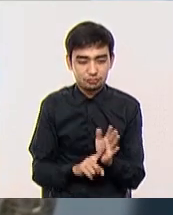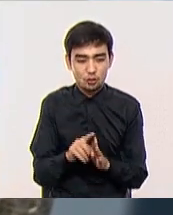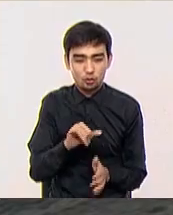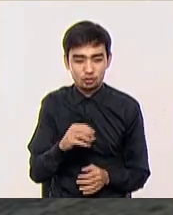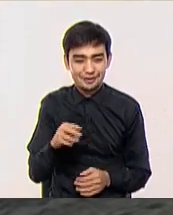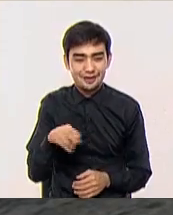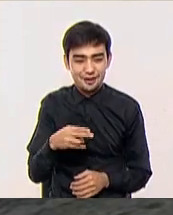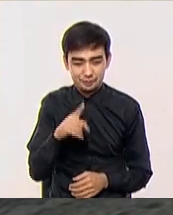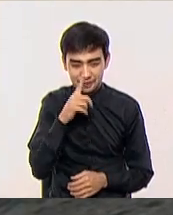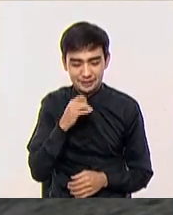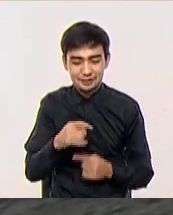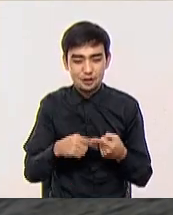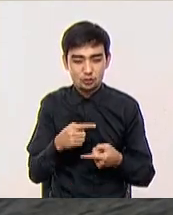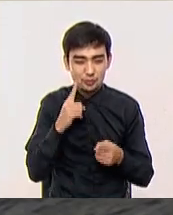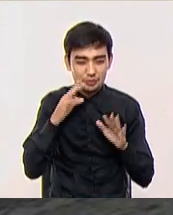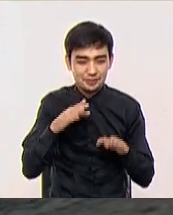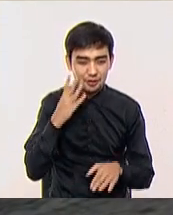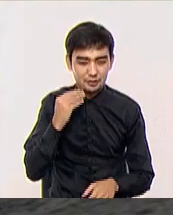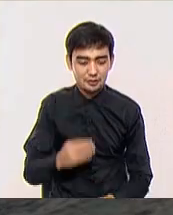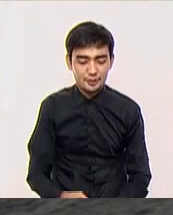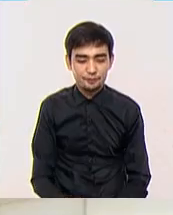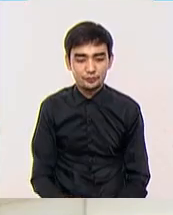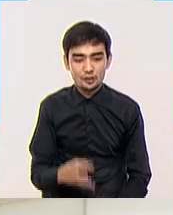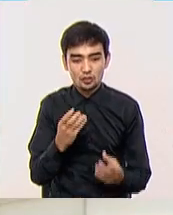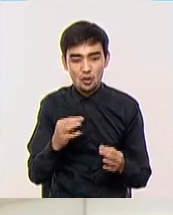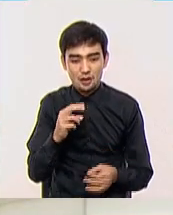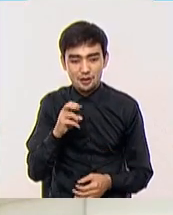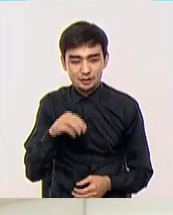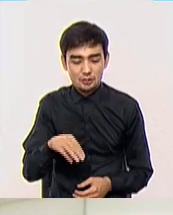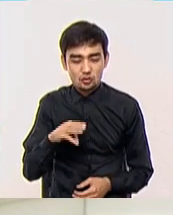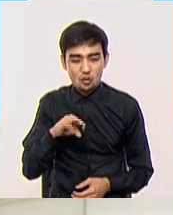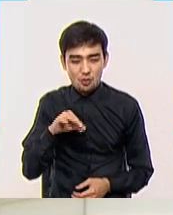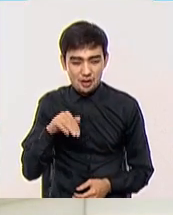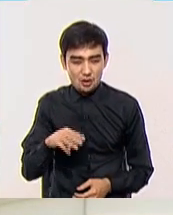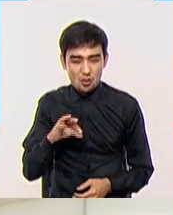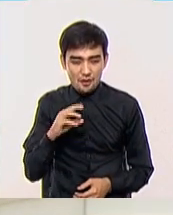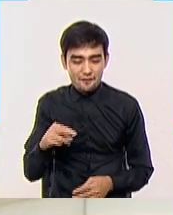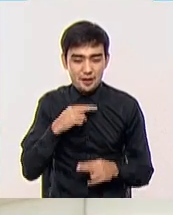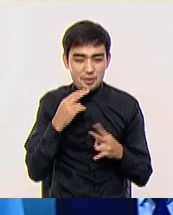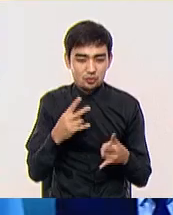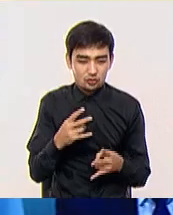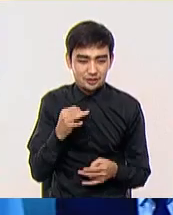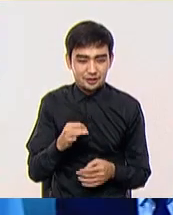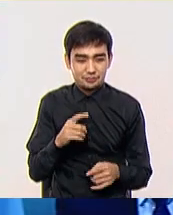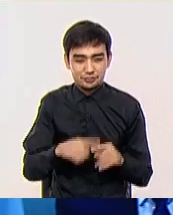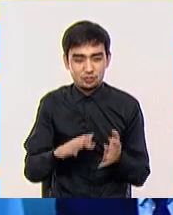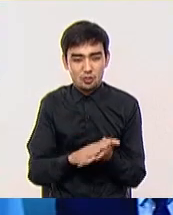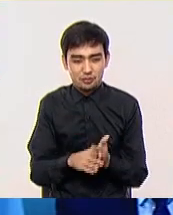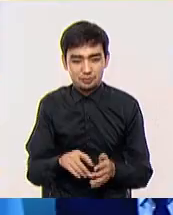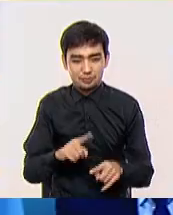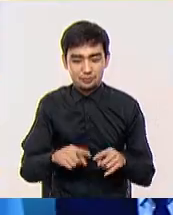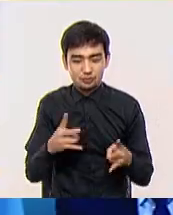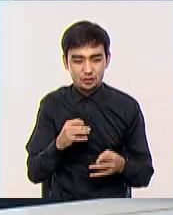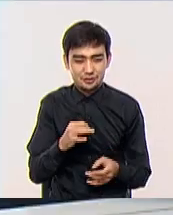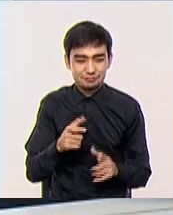следующем заседании Совета в Алматы. Кроме того, Касым Жомарт Токаев призвал коллег уделить внимание и ускорить переговоры по